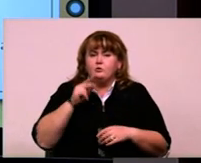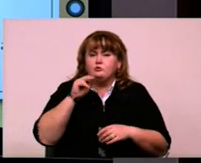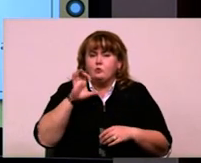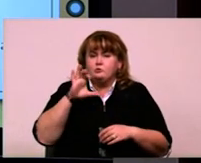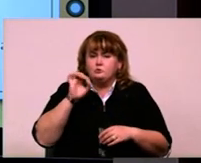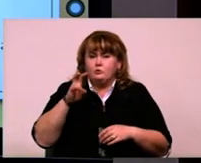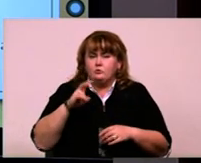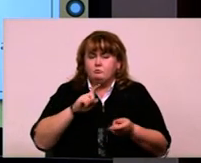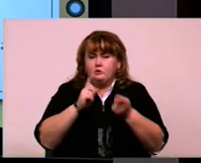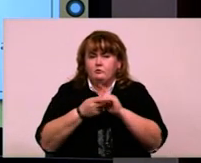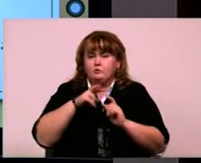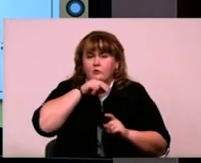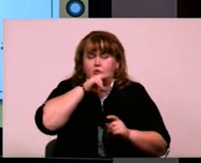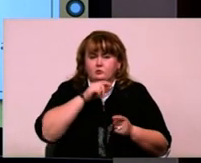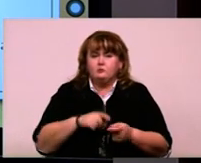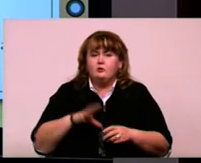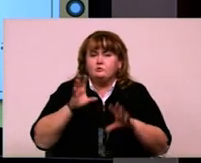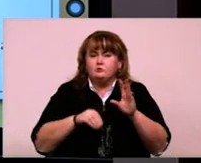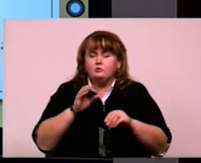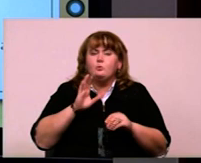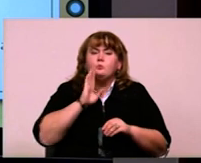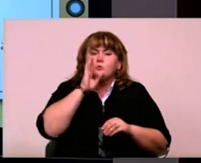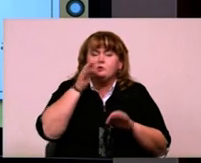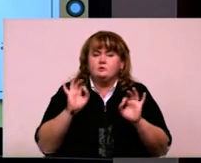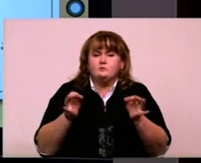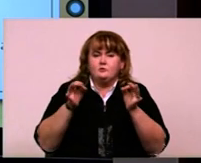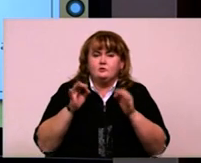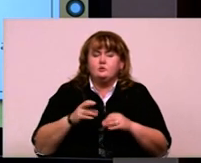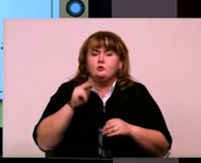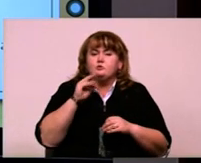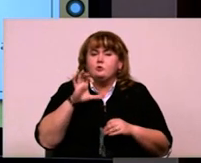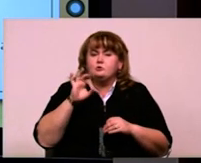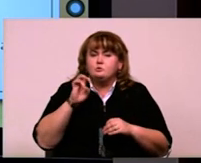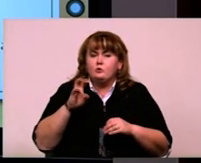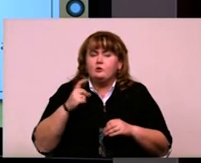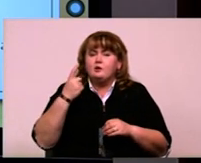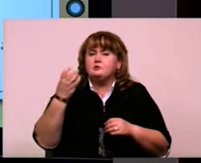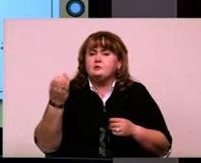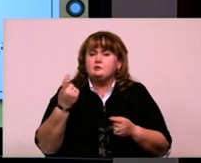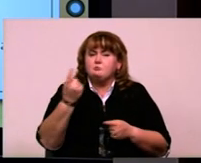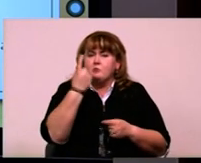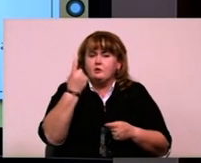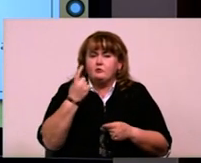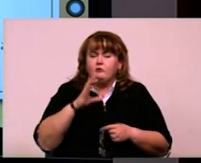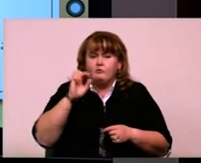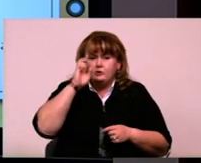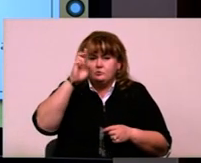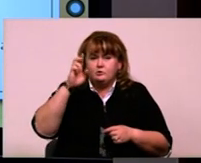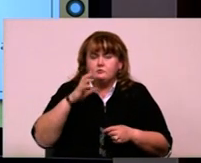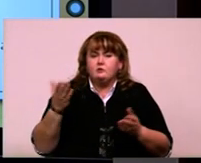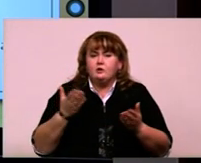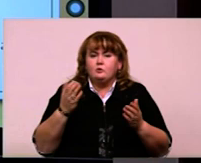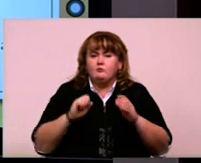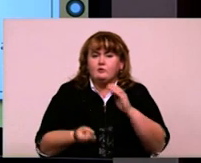в переводе с корейского означает «утренняя свежесть». Чосон является одним из самых первых государств,